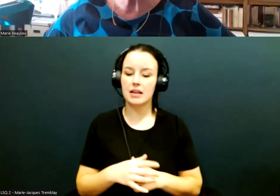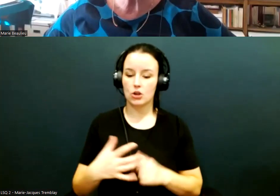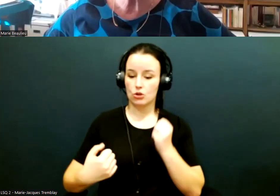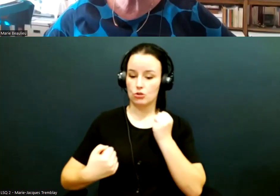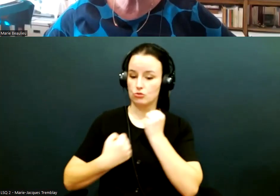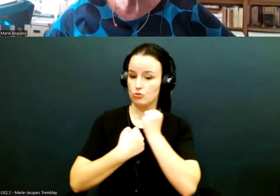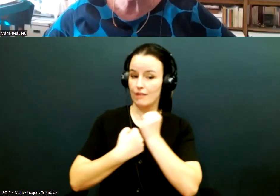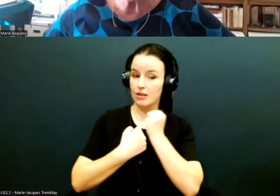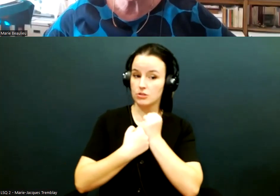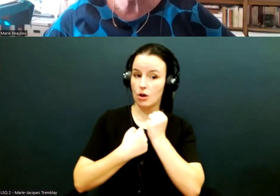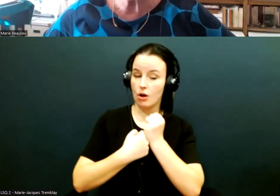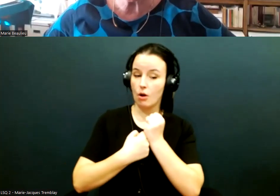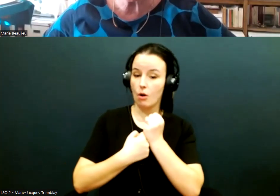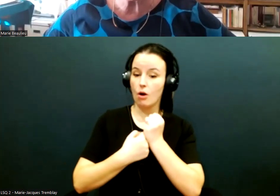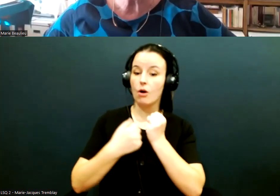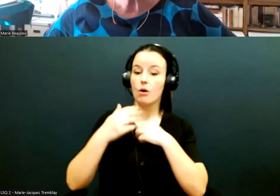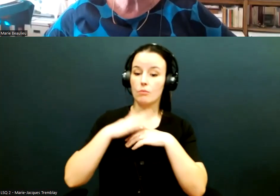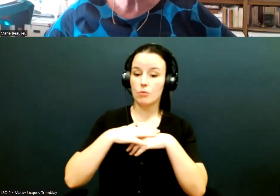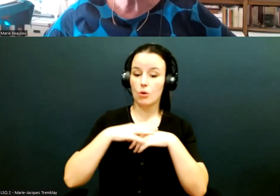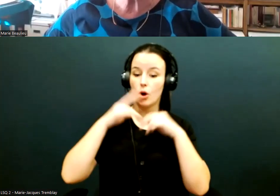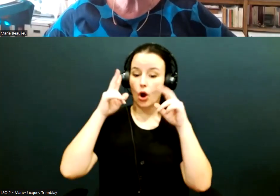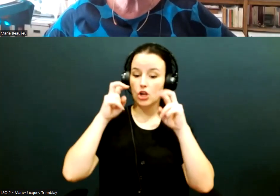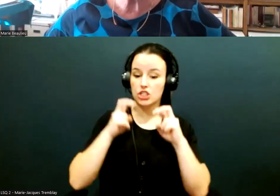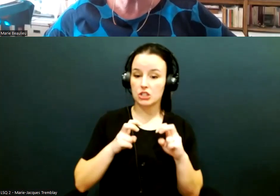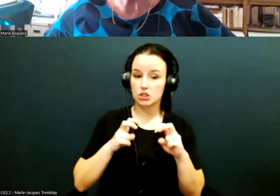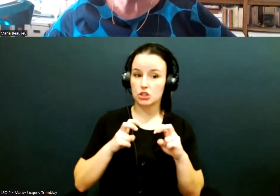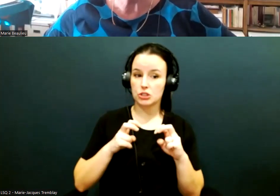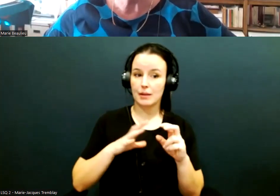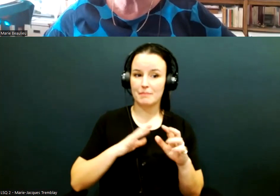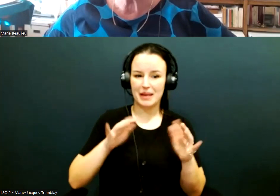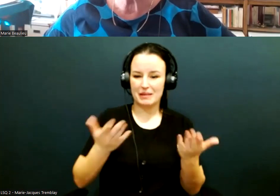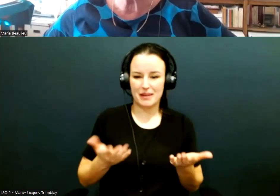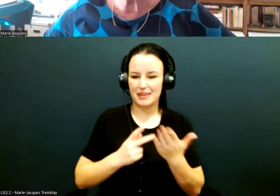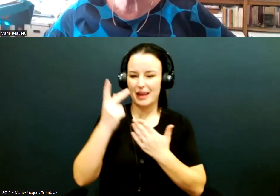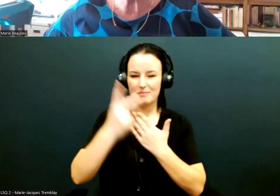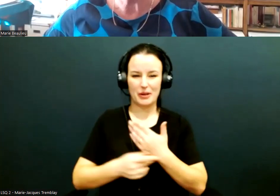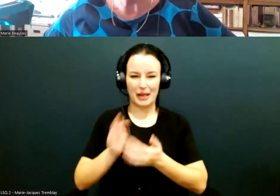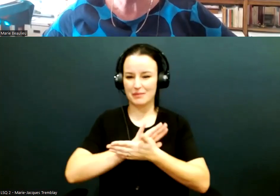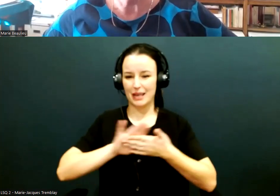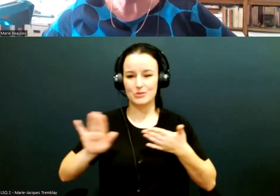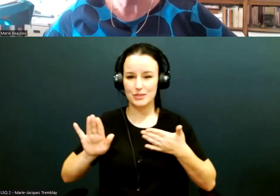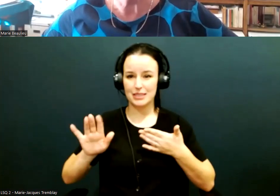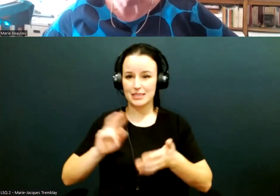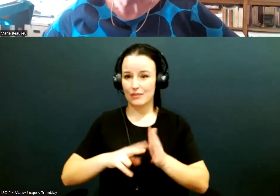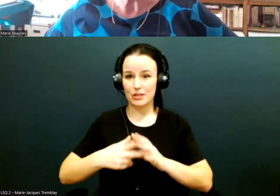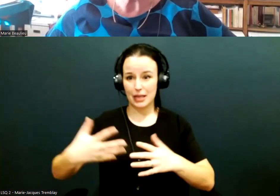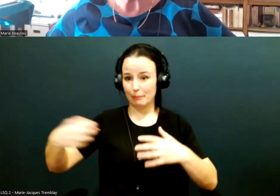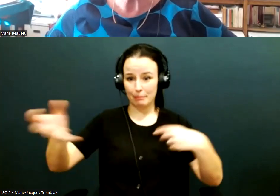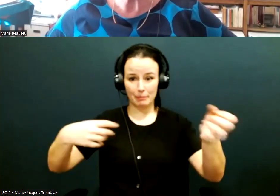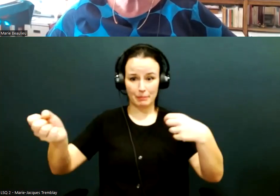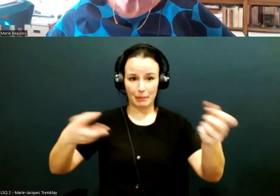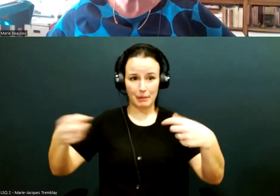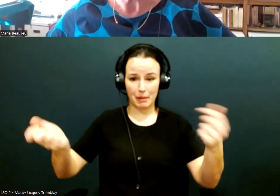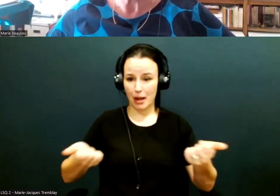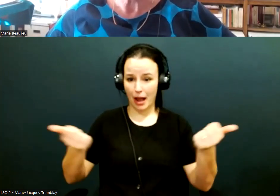pour faire la recherche, pour faire le développement du programme, mais maintenant, c'est un programme qui est gratuit. On a envie de dire aux gens, allez-y, servez-vous.